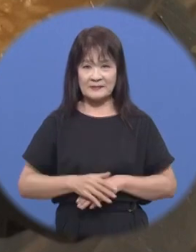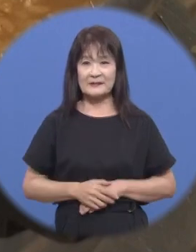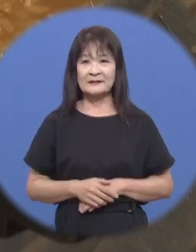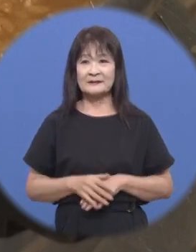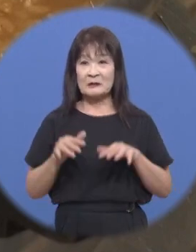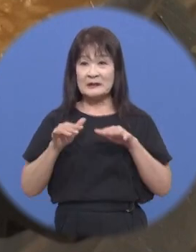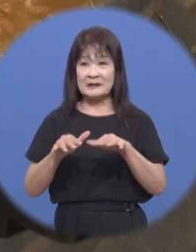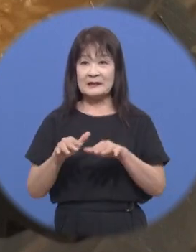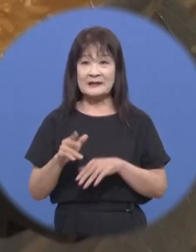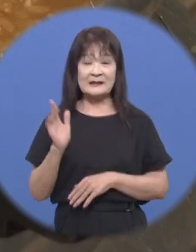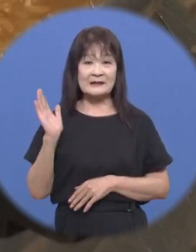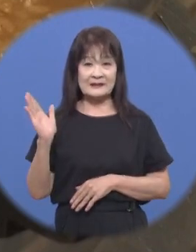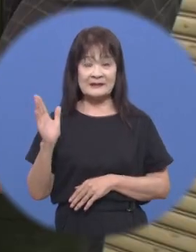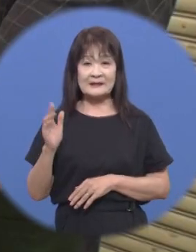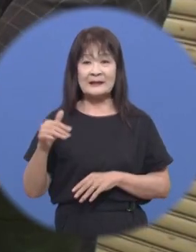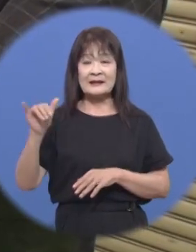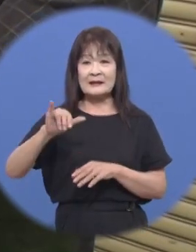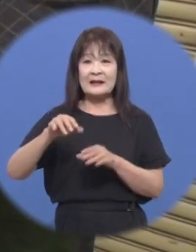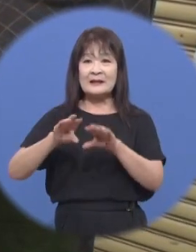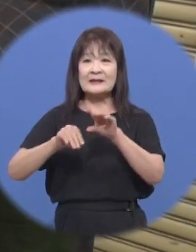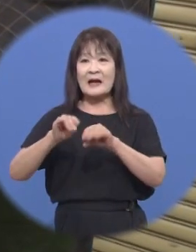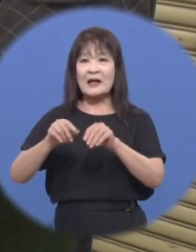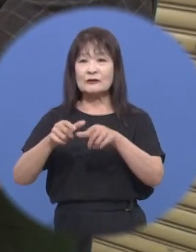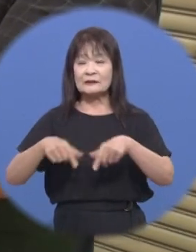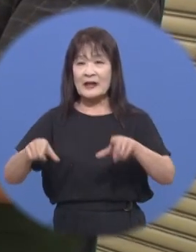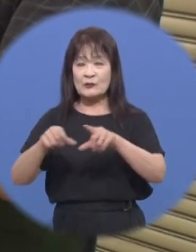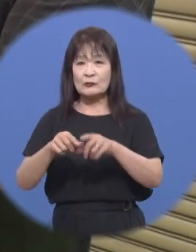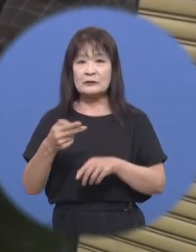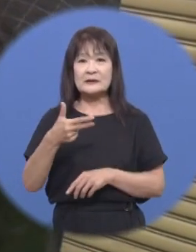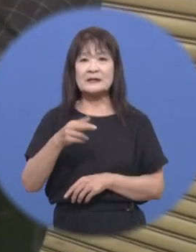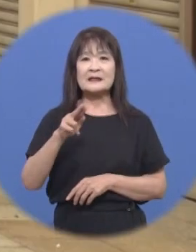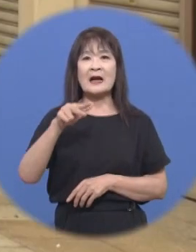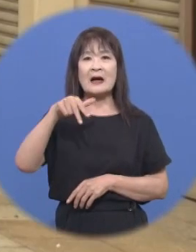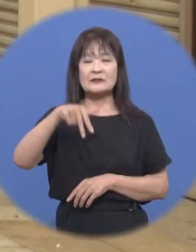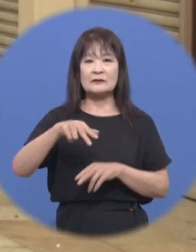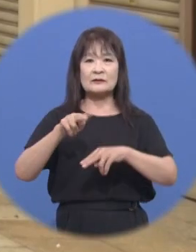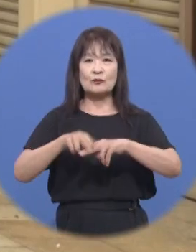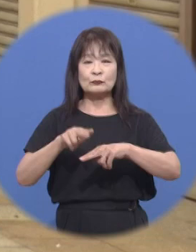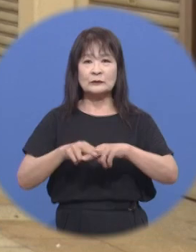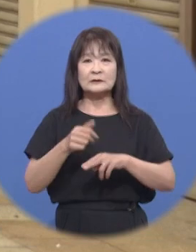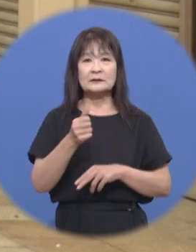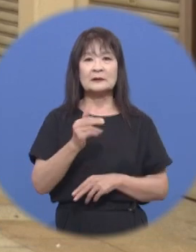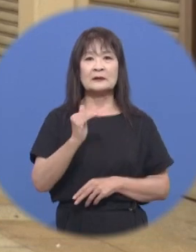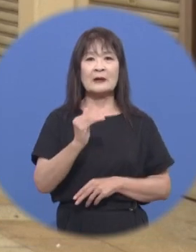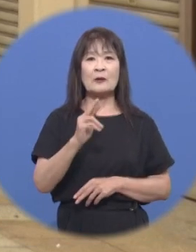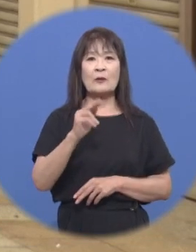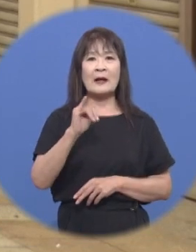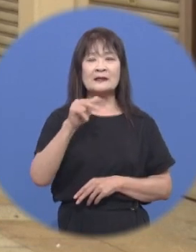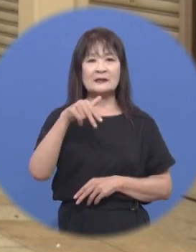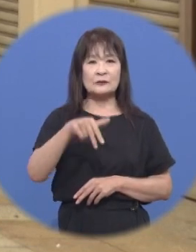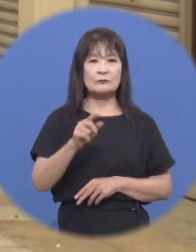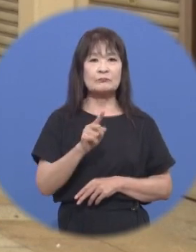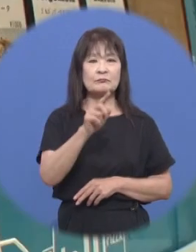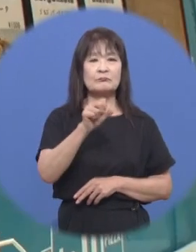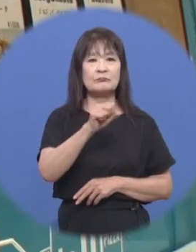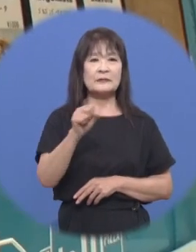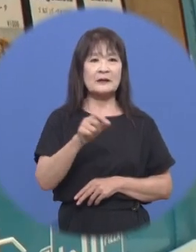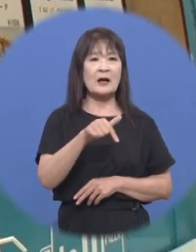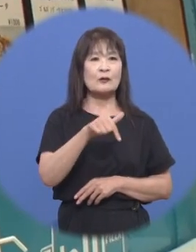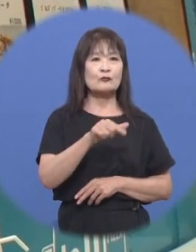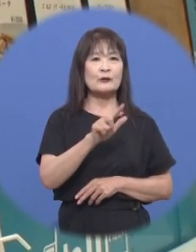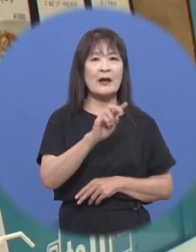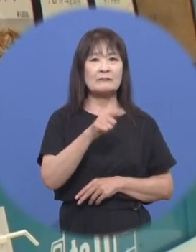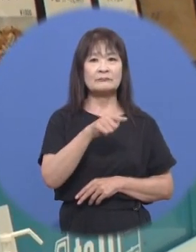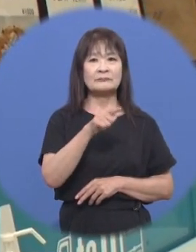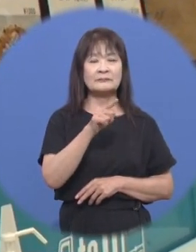人気の茶がゆ定食やしらす丼をはじめ、タコライス、ピザ、フレンチトーストなどバラエティに富んだ朝ご